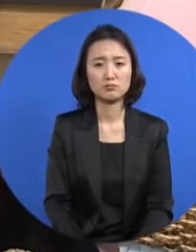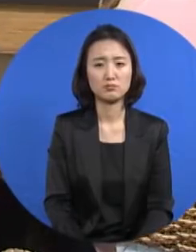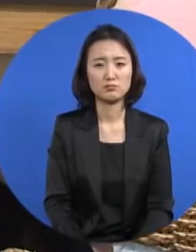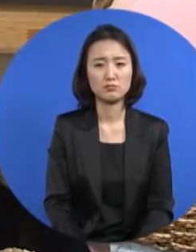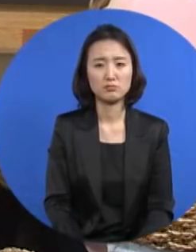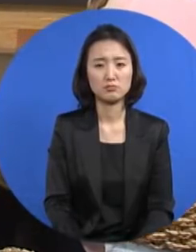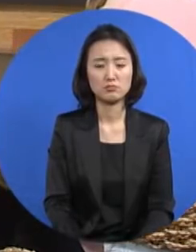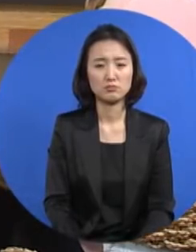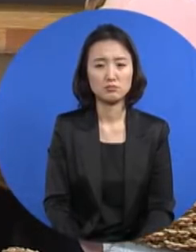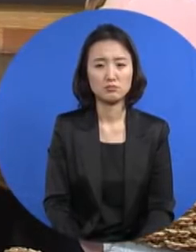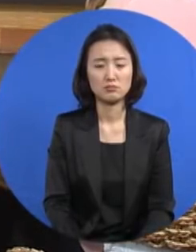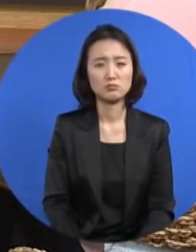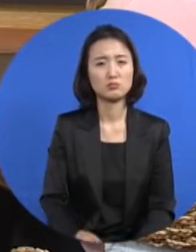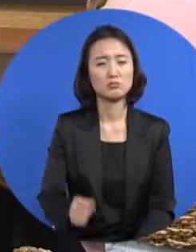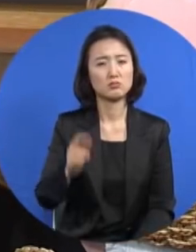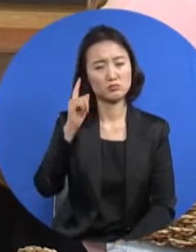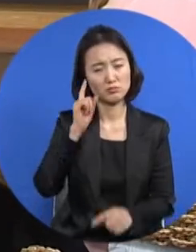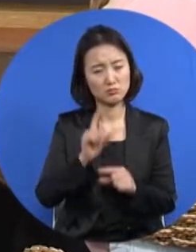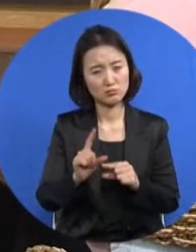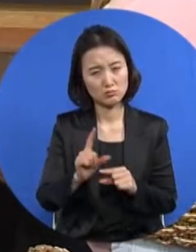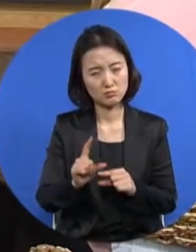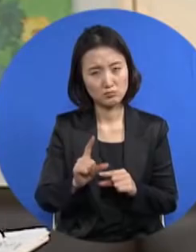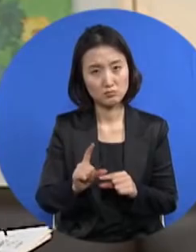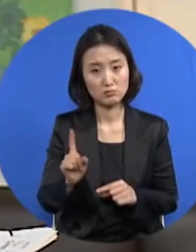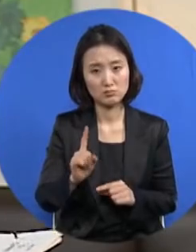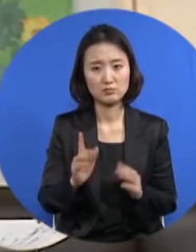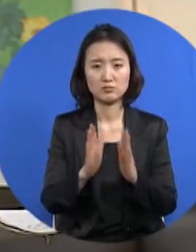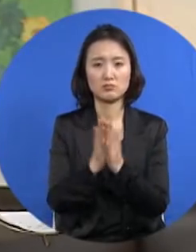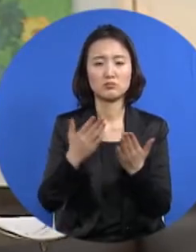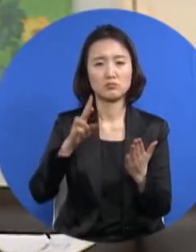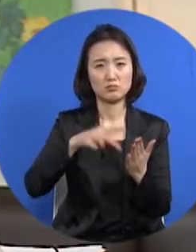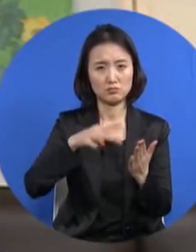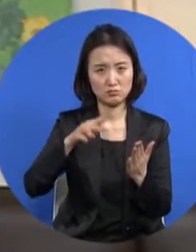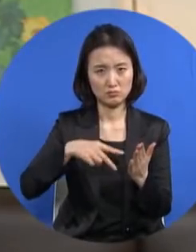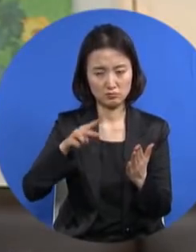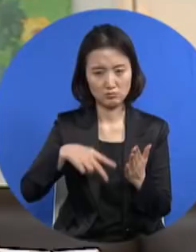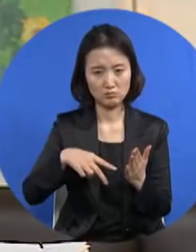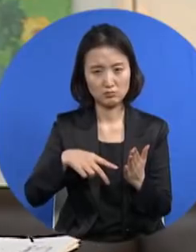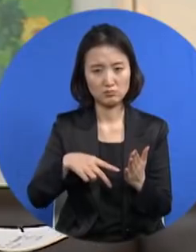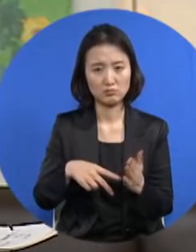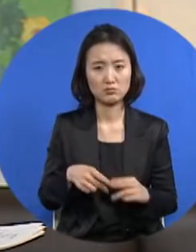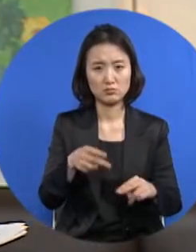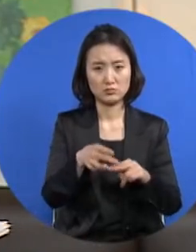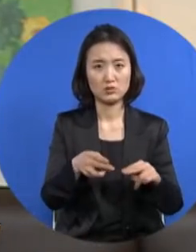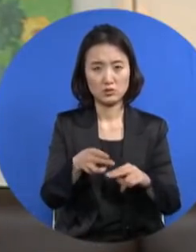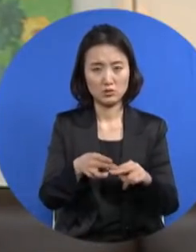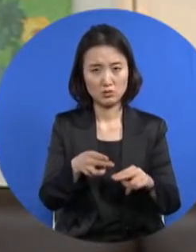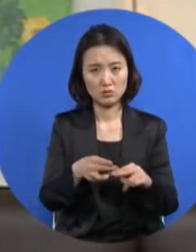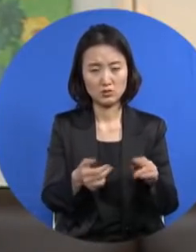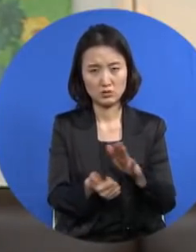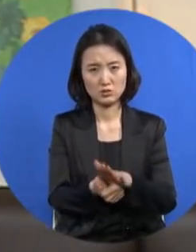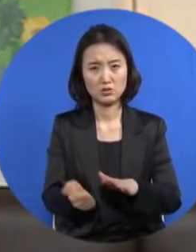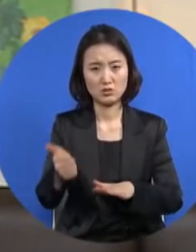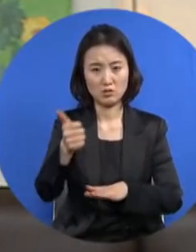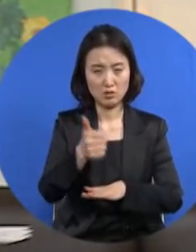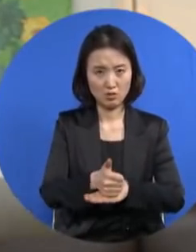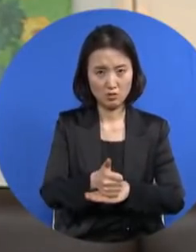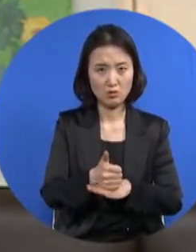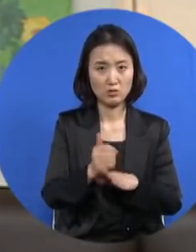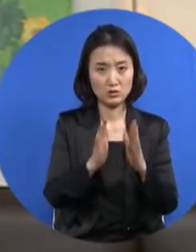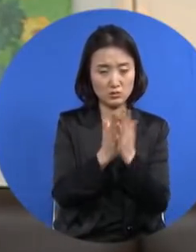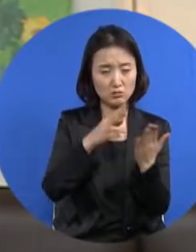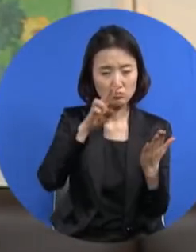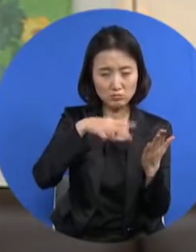제가 공부를 할 때는 어떻게 했냐면 책을 읽었어요. 요식업에 성공했다는 성공해서 쓴 책들이